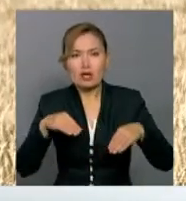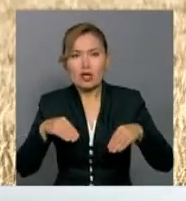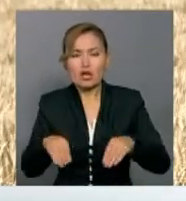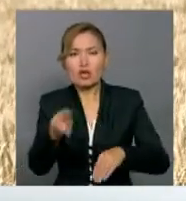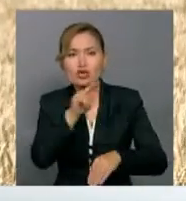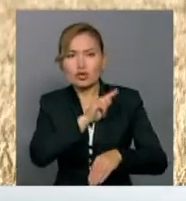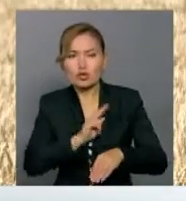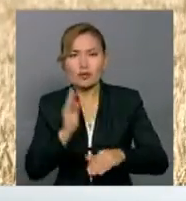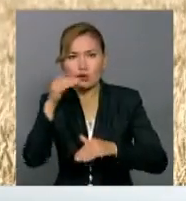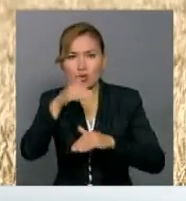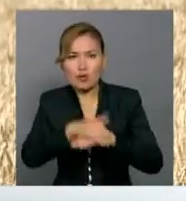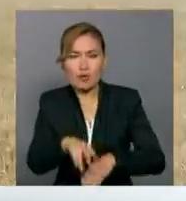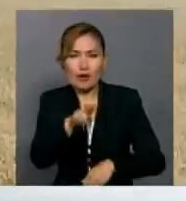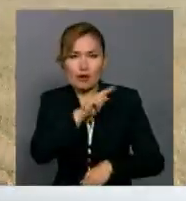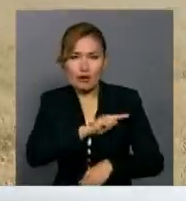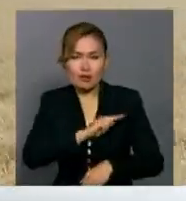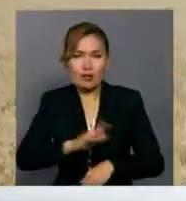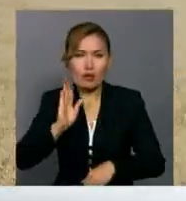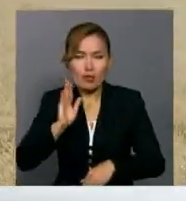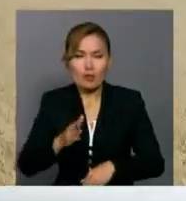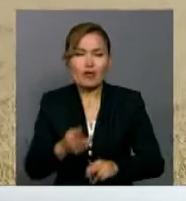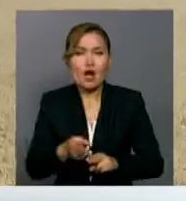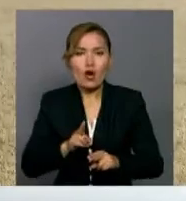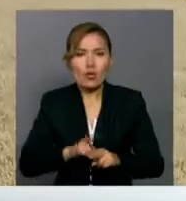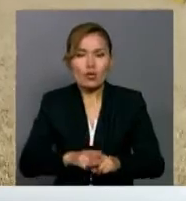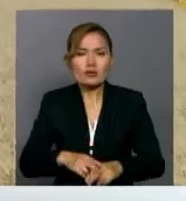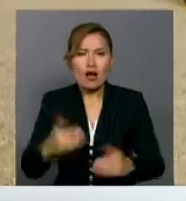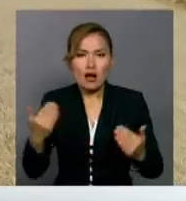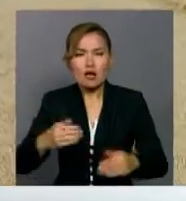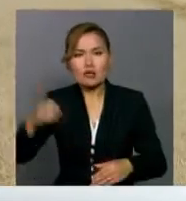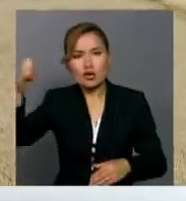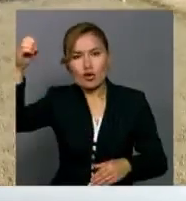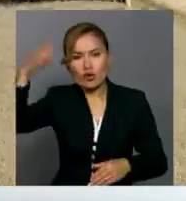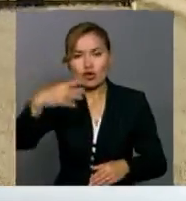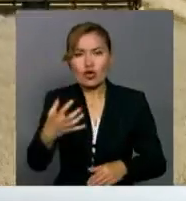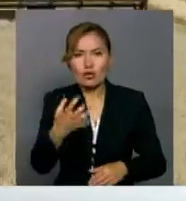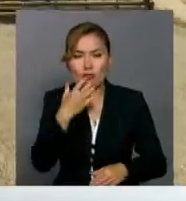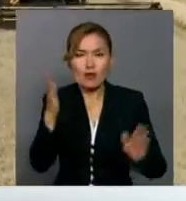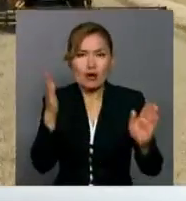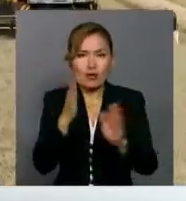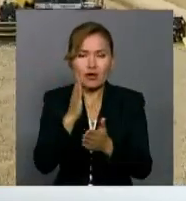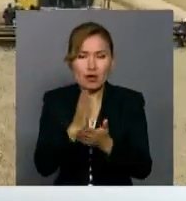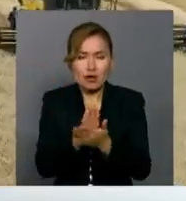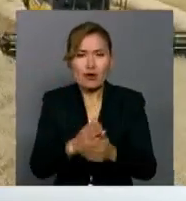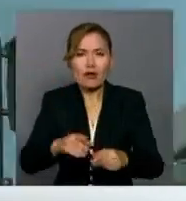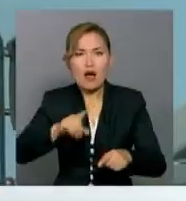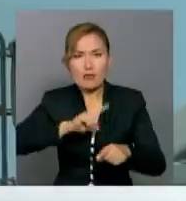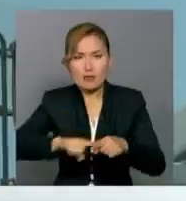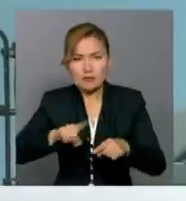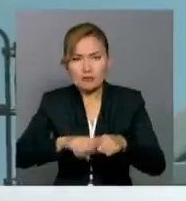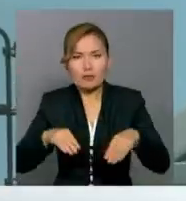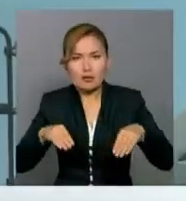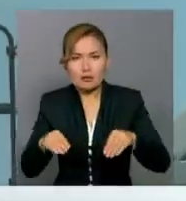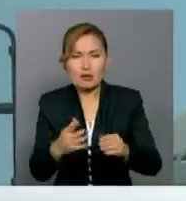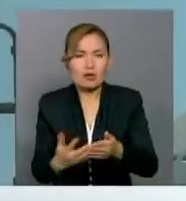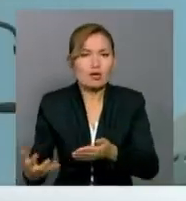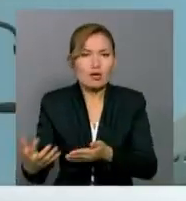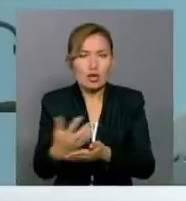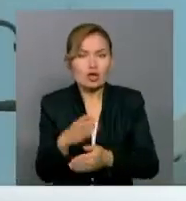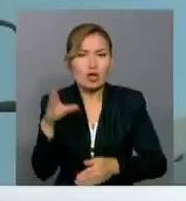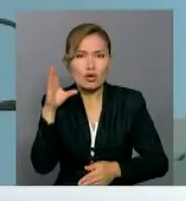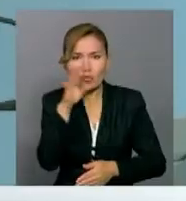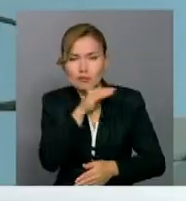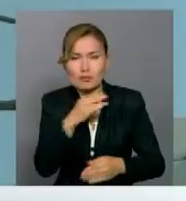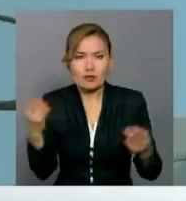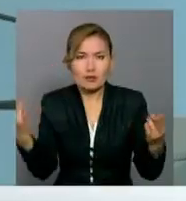ауысымда жүргізілетін болады. Себебі табиғатана оң қабақ танытып тұрғанда астықты шашау шығармай жинап алу міндетті түрде